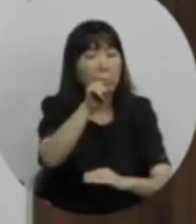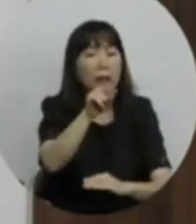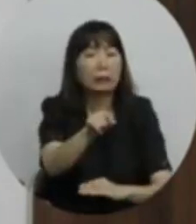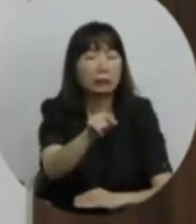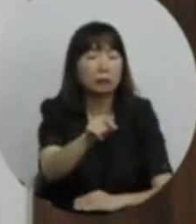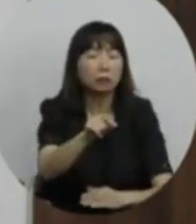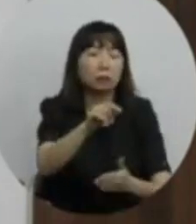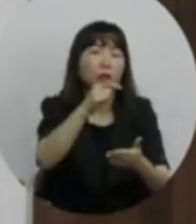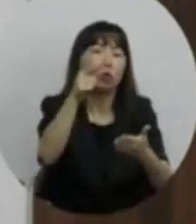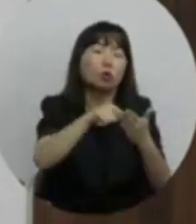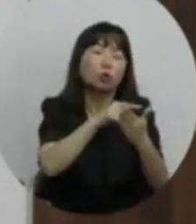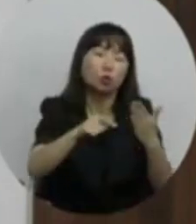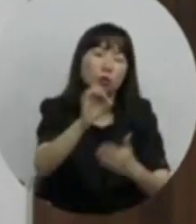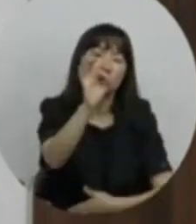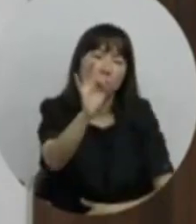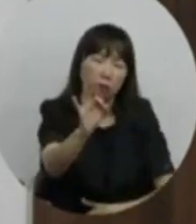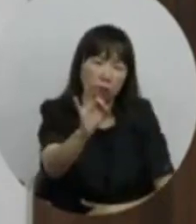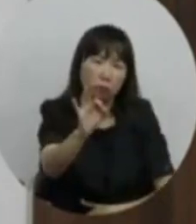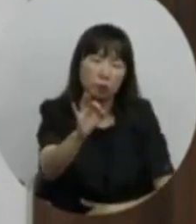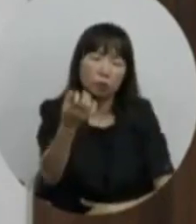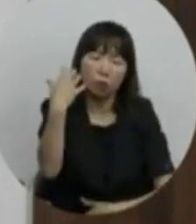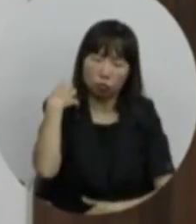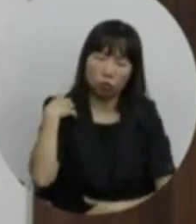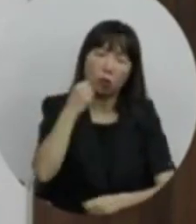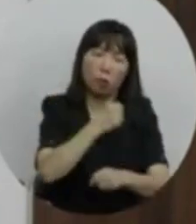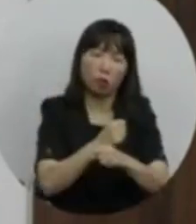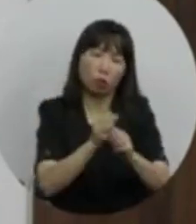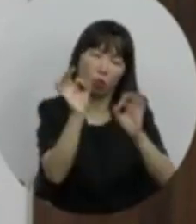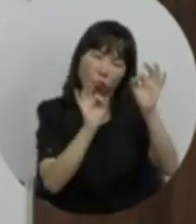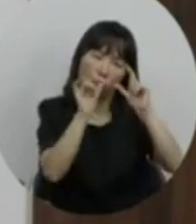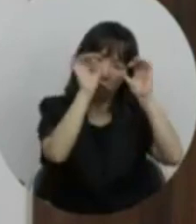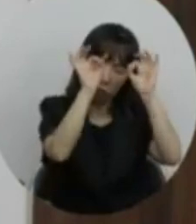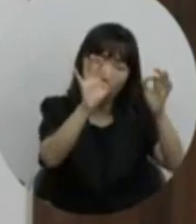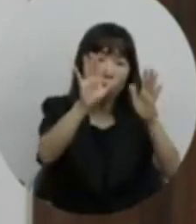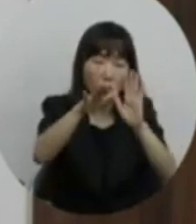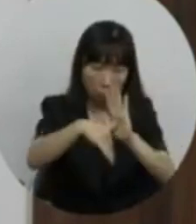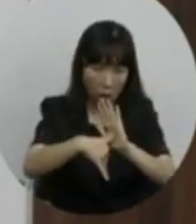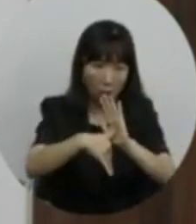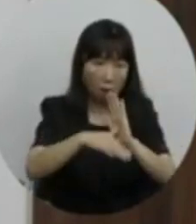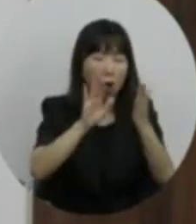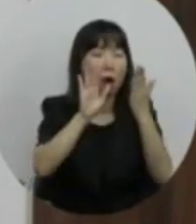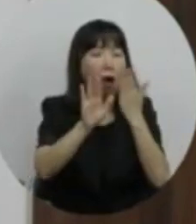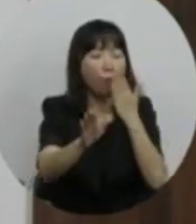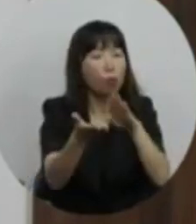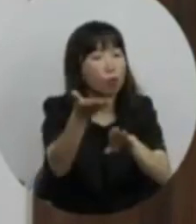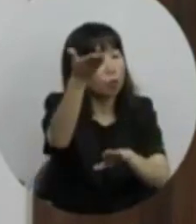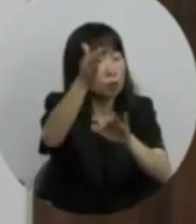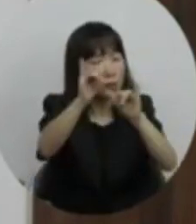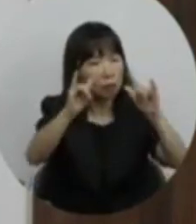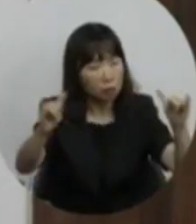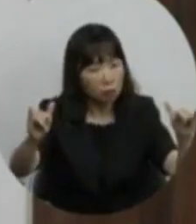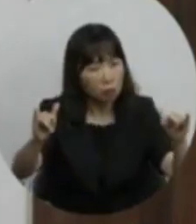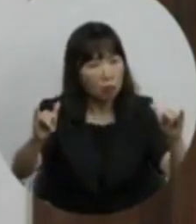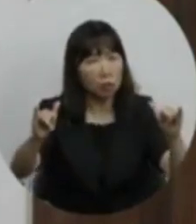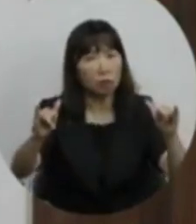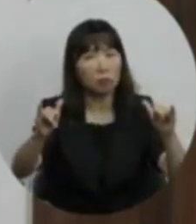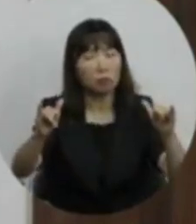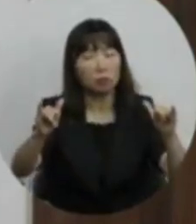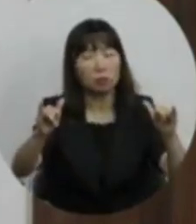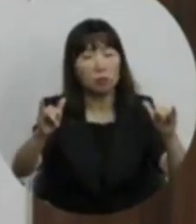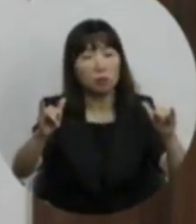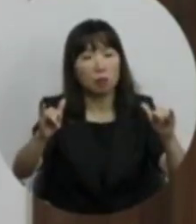손실금을 지자체에서 부담하는 등을 볼 때 우리 여주시도 만약에 상급 기관에 질의를 한 거로 지금 알고